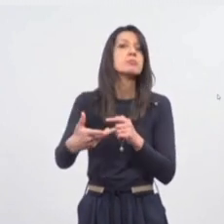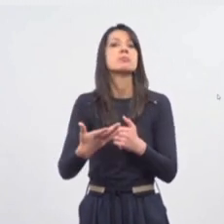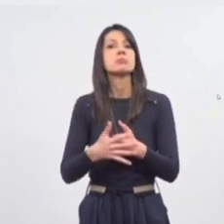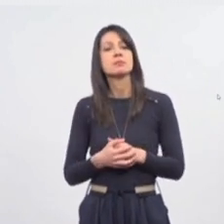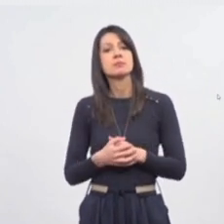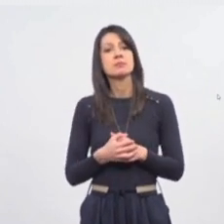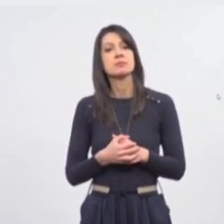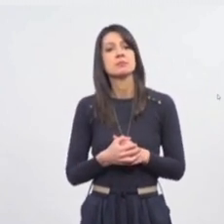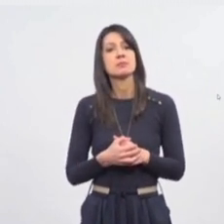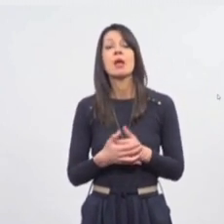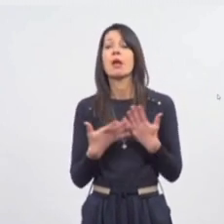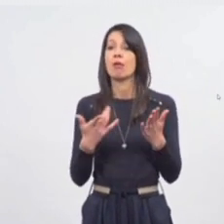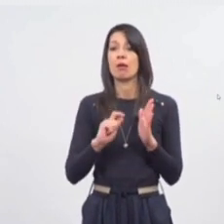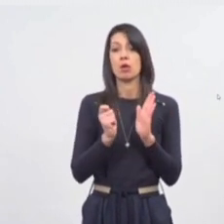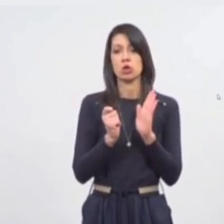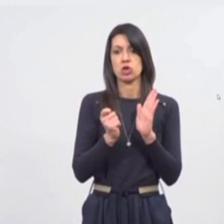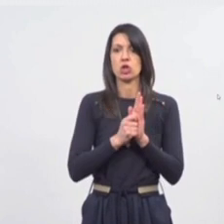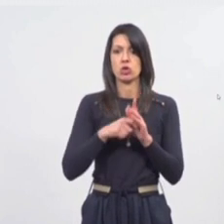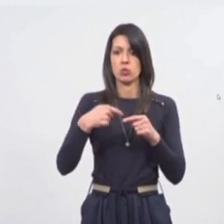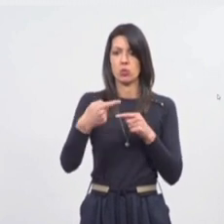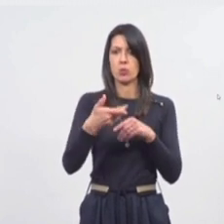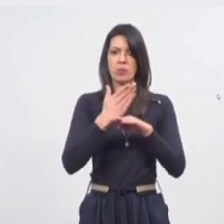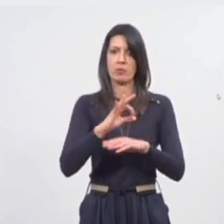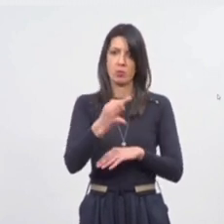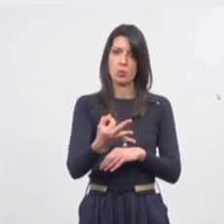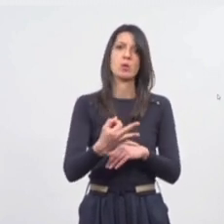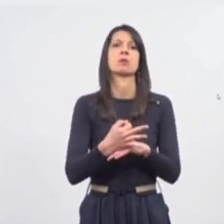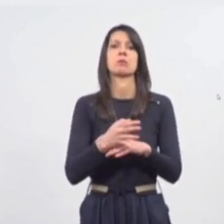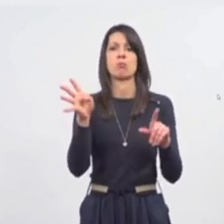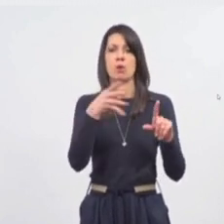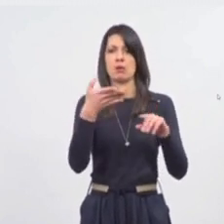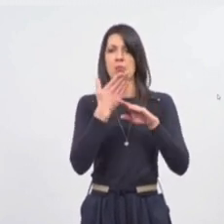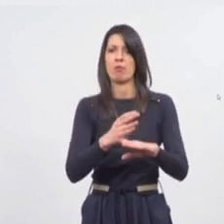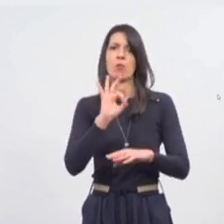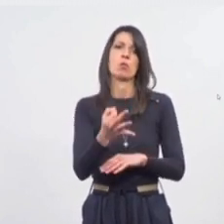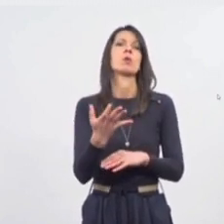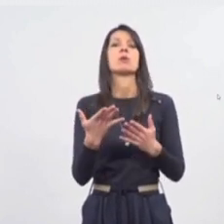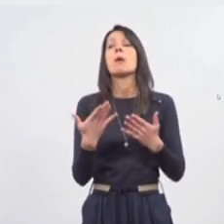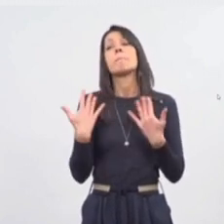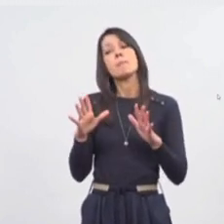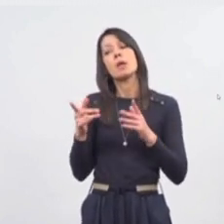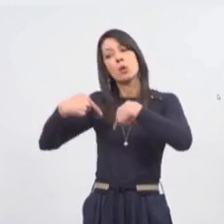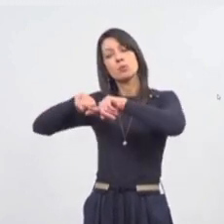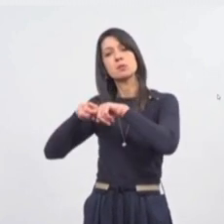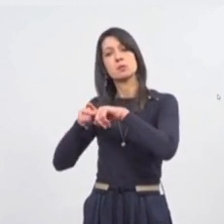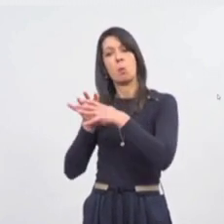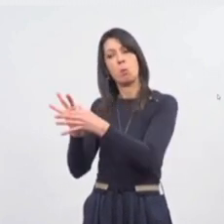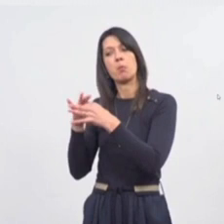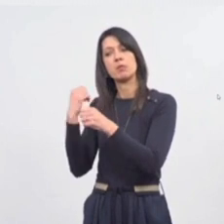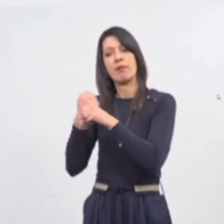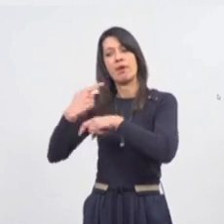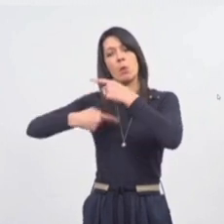Alors, un calendrier, oui. C'est surtout un travail qui est mené actuellement avec la Commission. Alors, sur la question